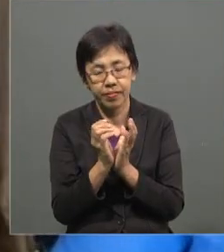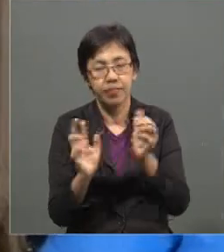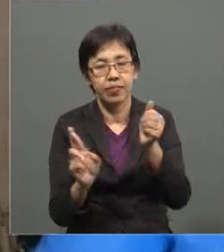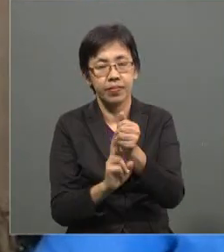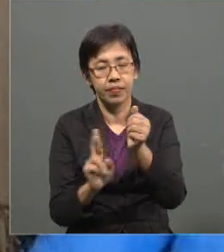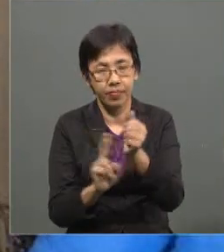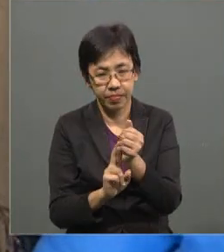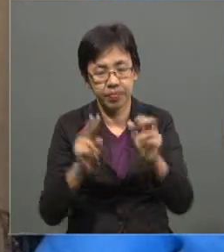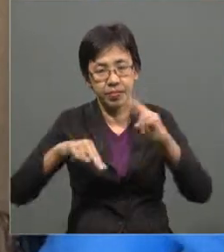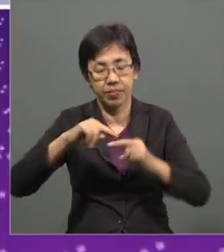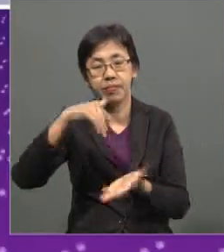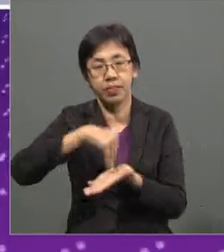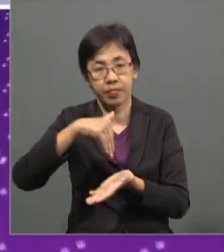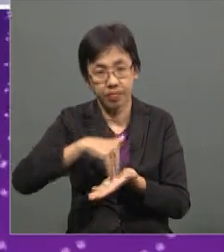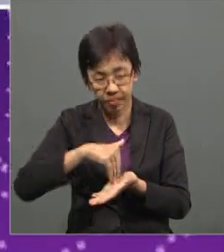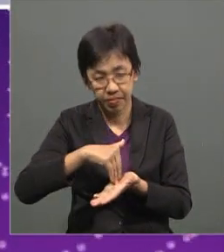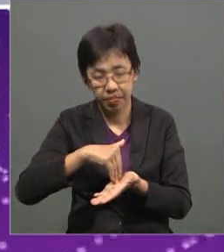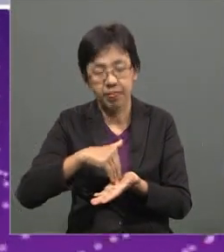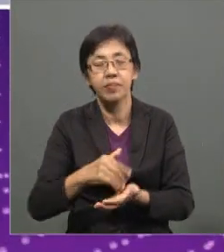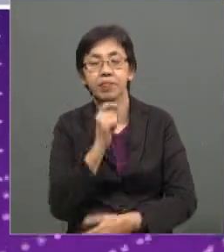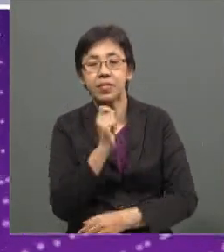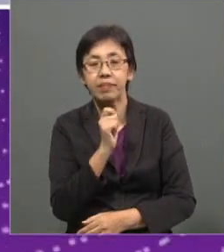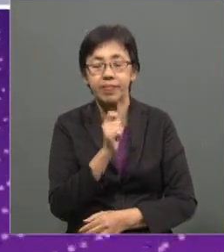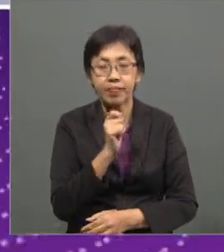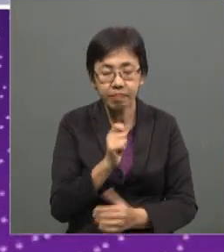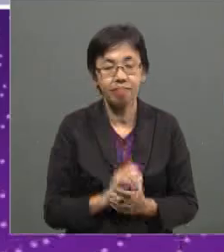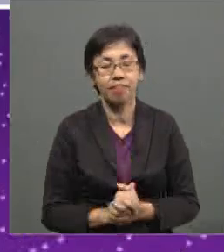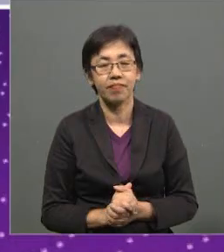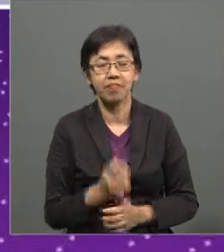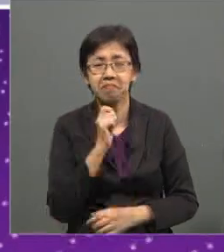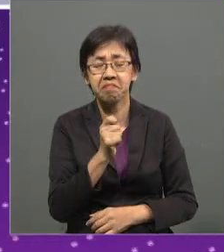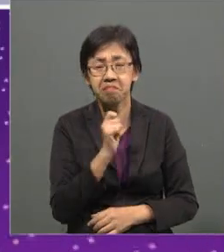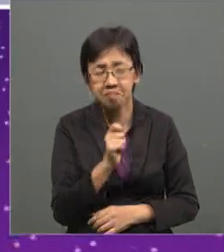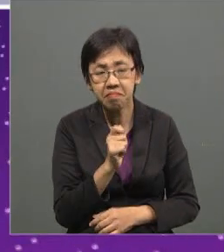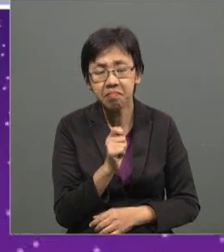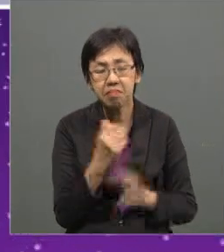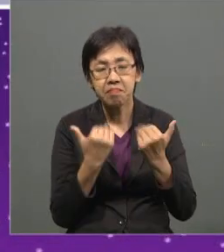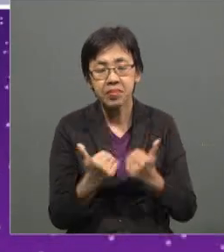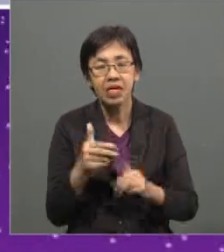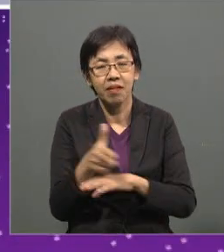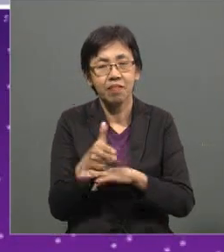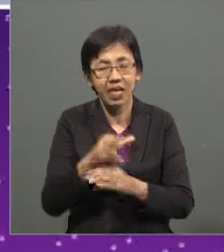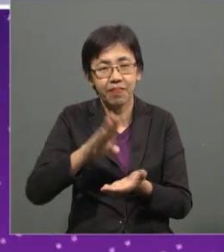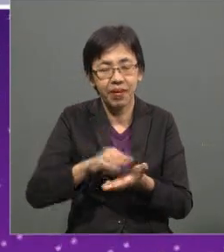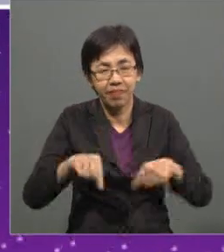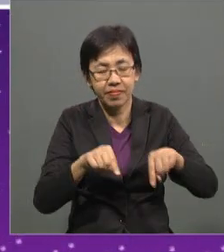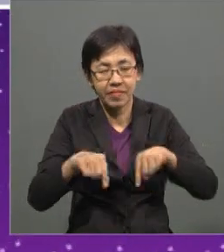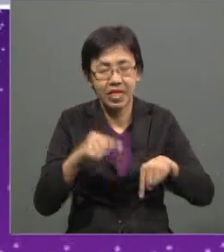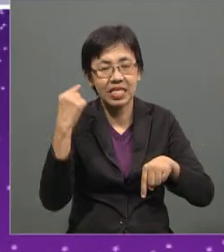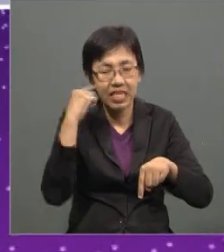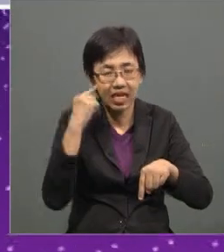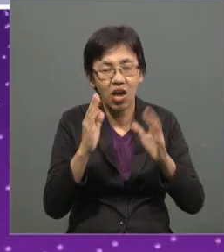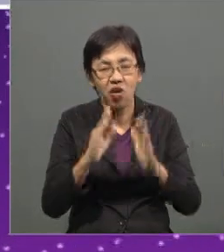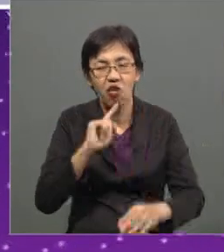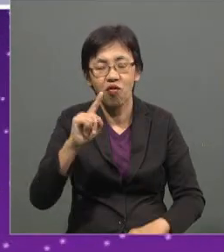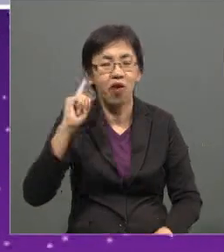องผู้บัญชาการตำรวจสอบสวนกลางหรือว่าผู้การเต่านั่นเองนะครับเรื่องที่บอกว่ามีคลิปเสียงนะของเกี่ยวกับนักร้อง